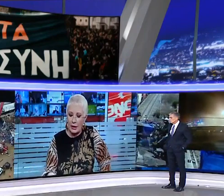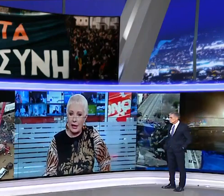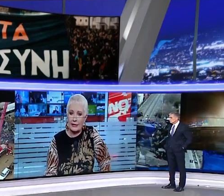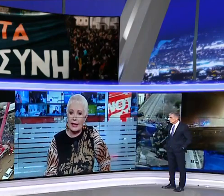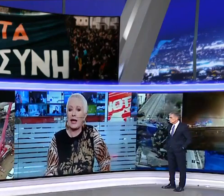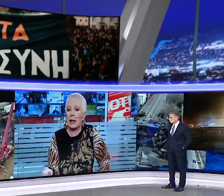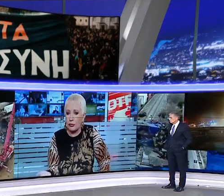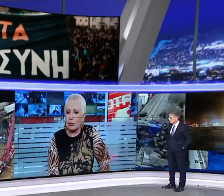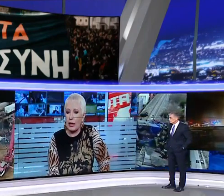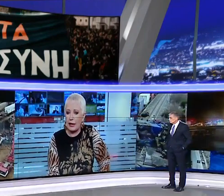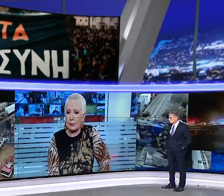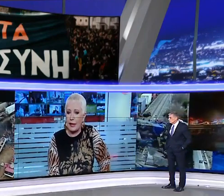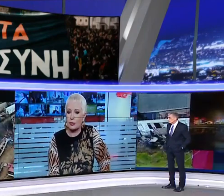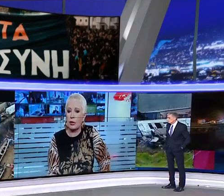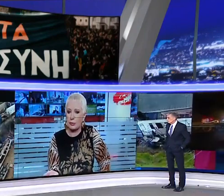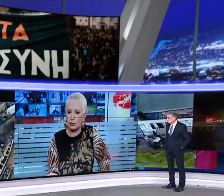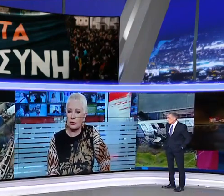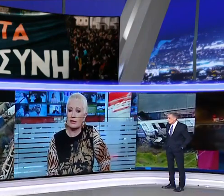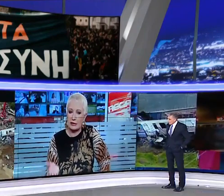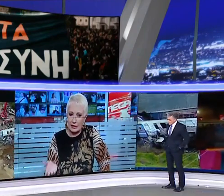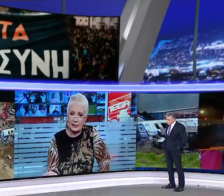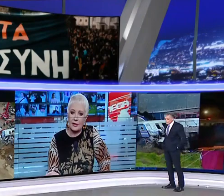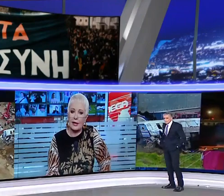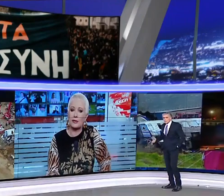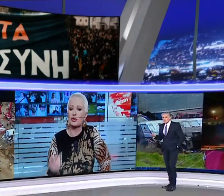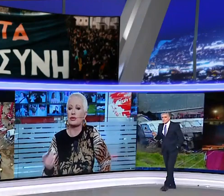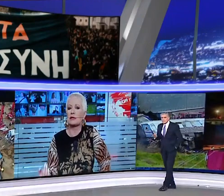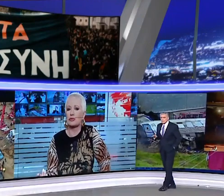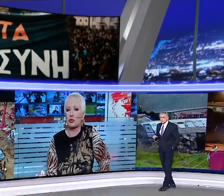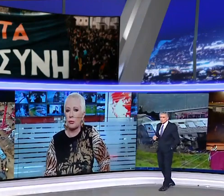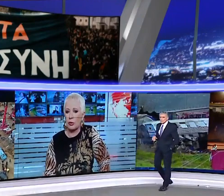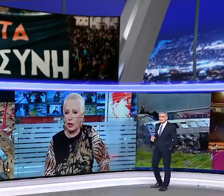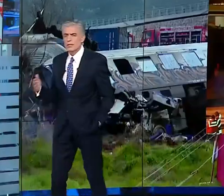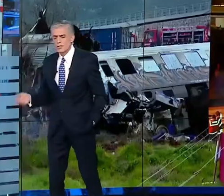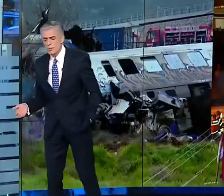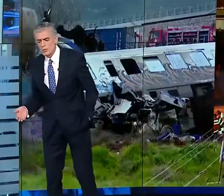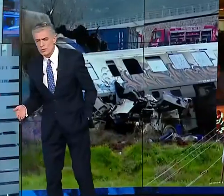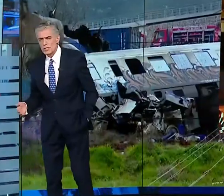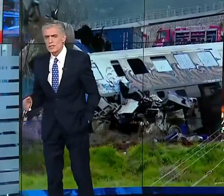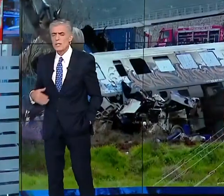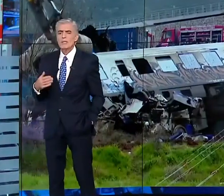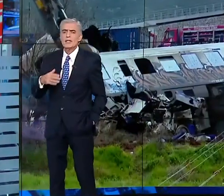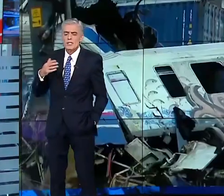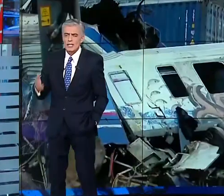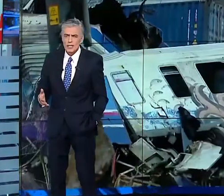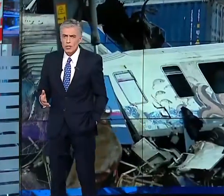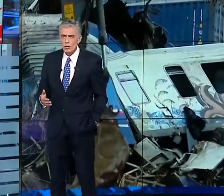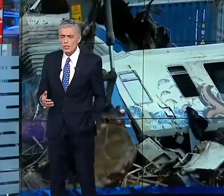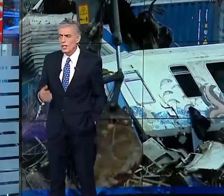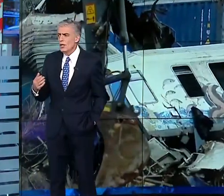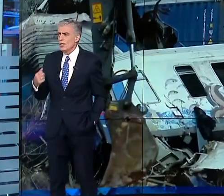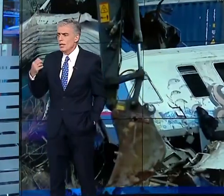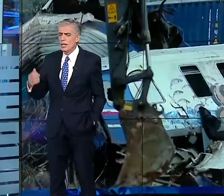ε για να δούνε αν υπάρχουν επιζώντες ια η κη ό ήταν πρωτοβουλία της πυροσβεστικής και επιχειρησιακή